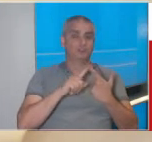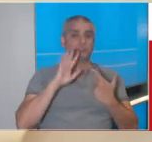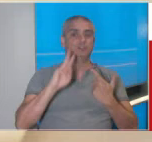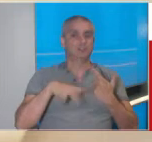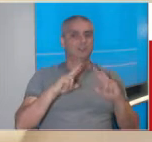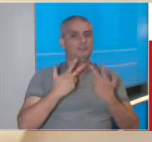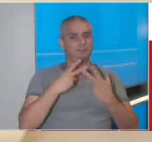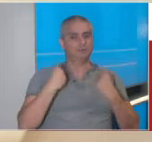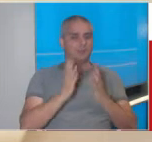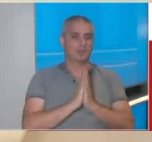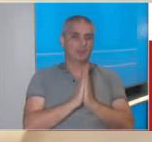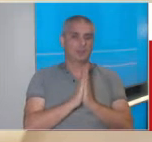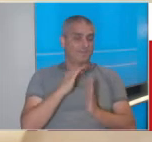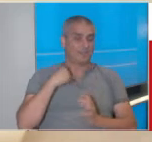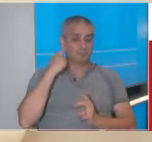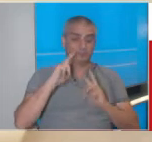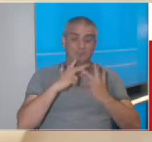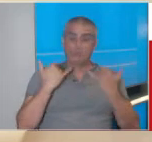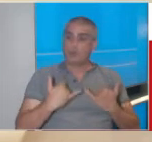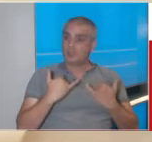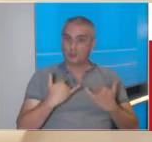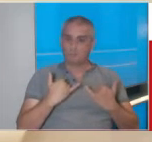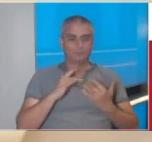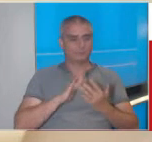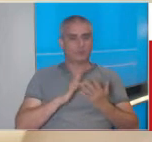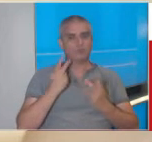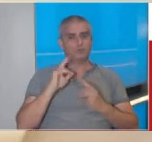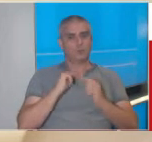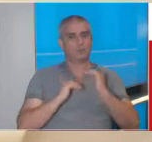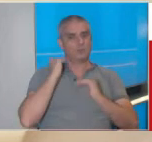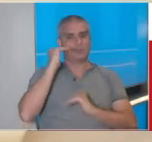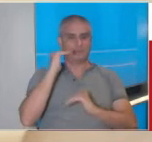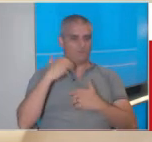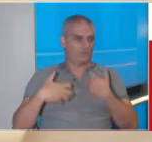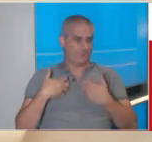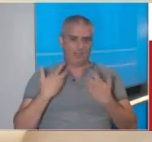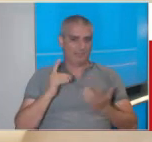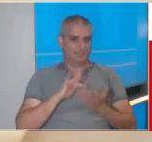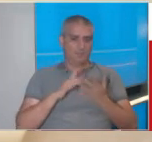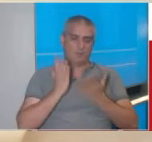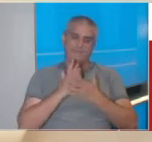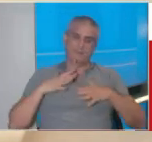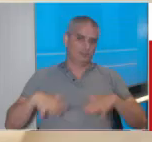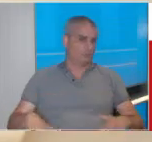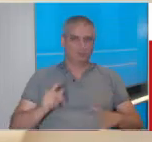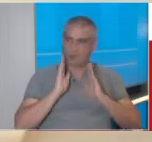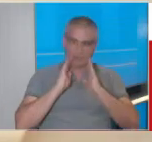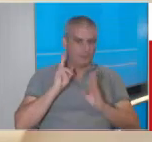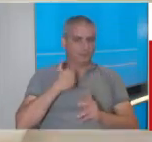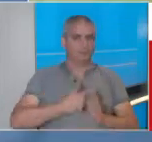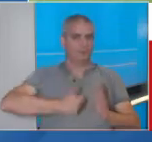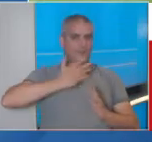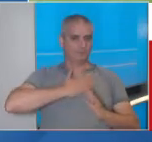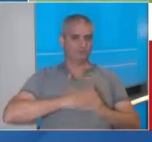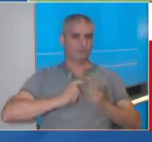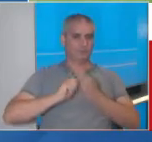שיהיה ציבור שייתן לו תקווה. אני חושב שהציבור היום הוא במקום הרבה יותר גרוע מכעס, הוא במקום של ייאוש. הוא לא מאמין שיש מנהיגים